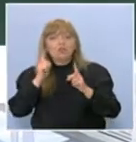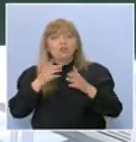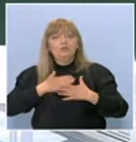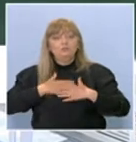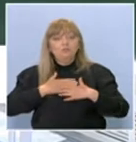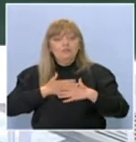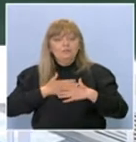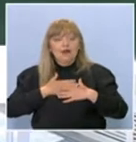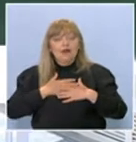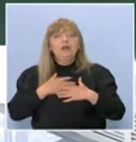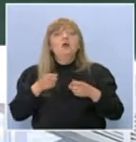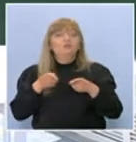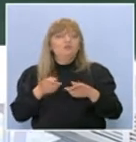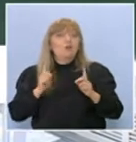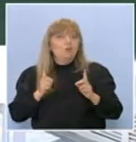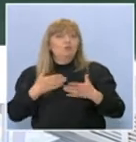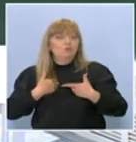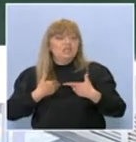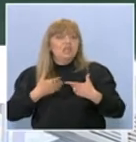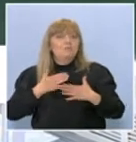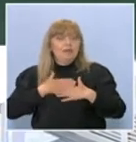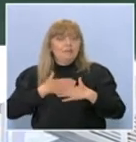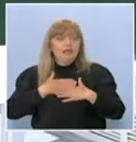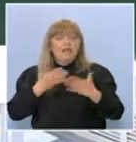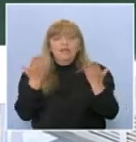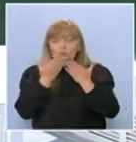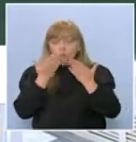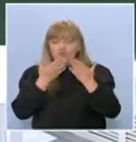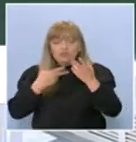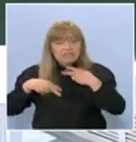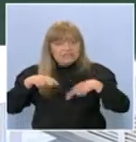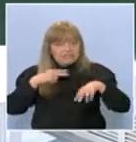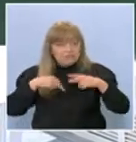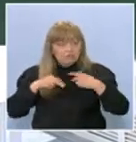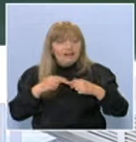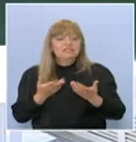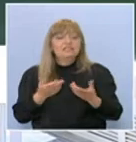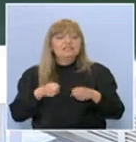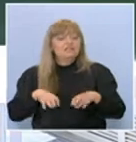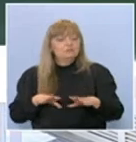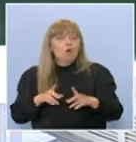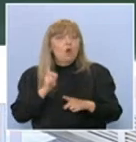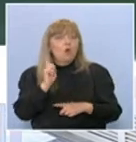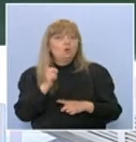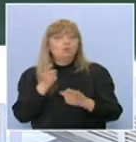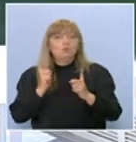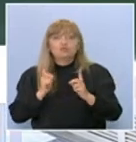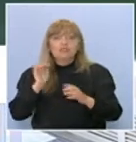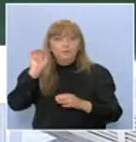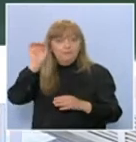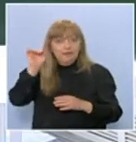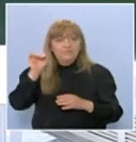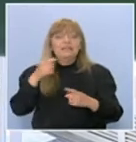този ресурс, който ние имаме, научен изследователски ресурс, който може да бъде споделен